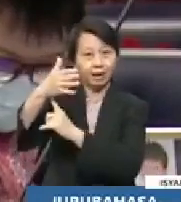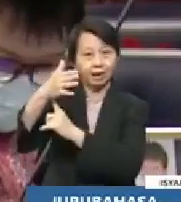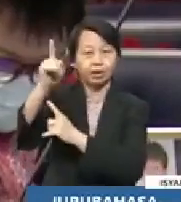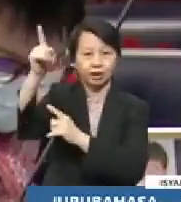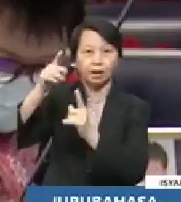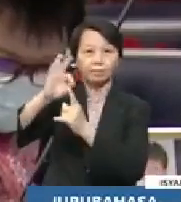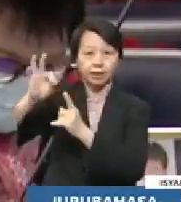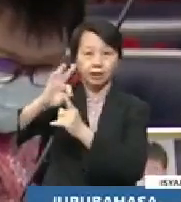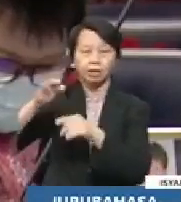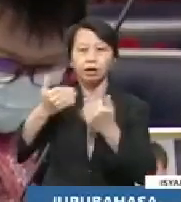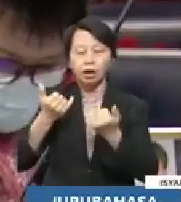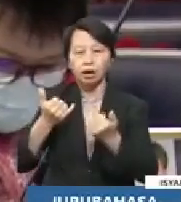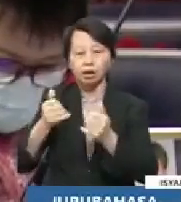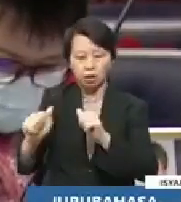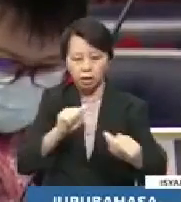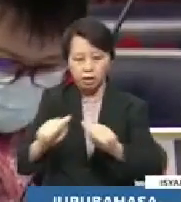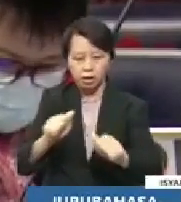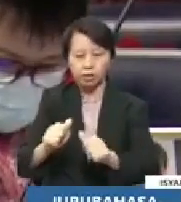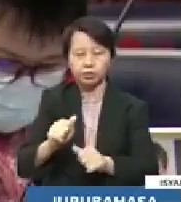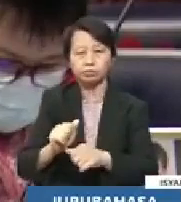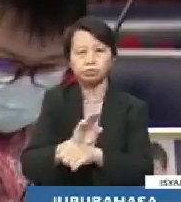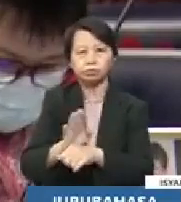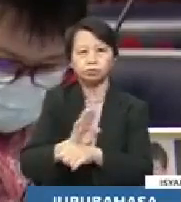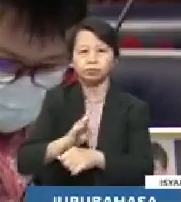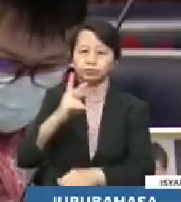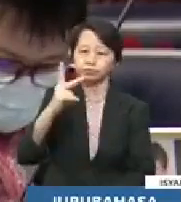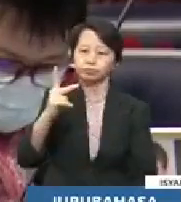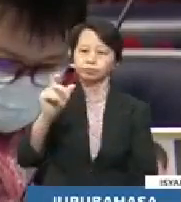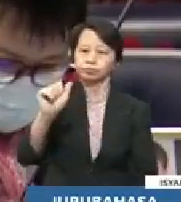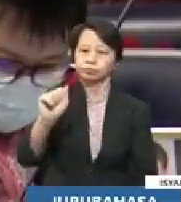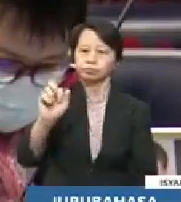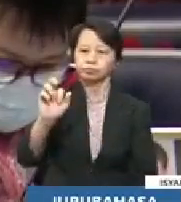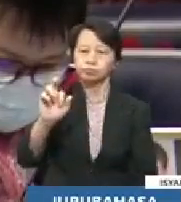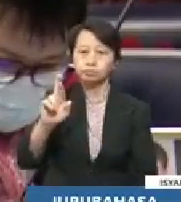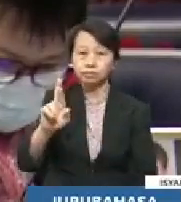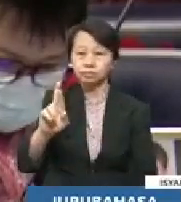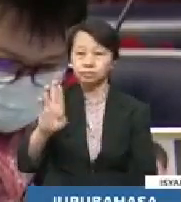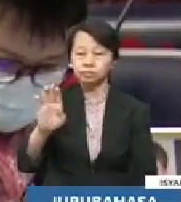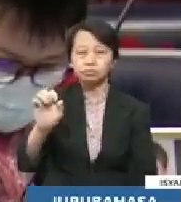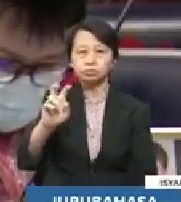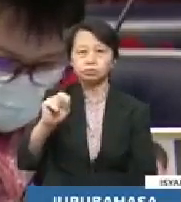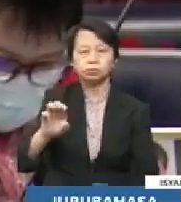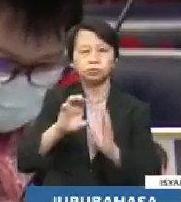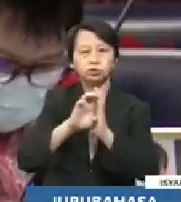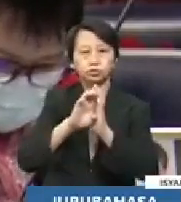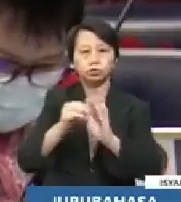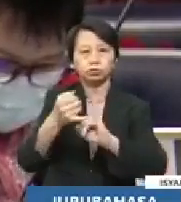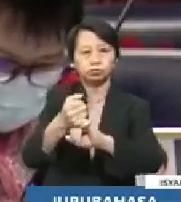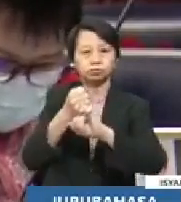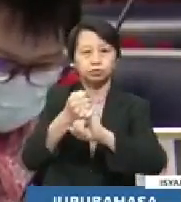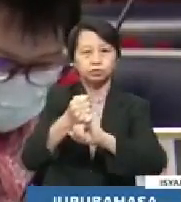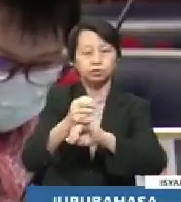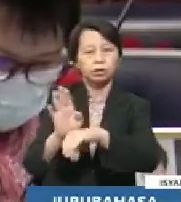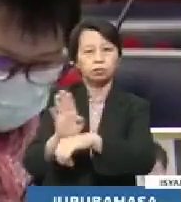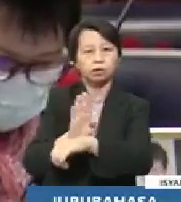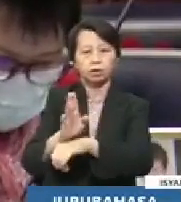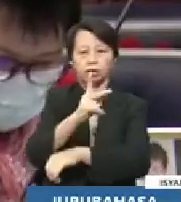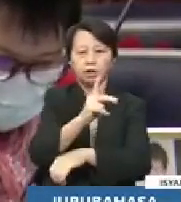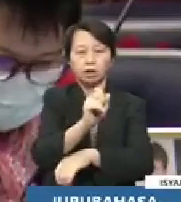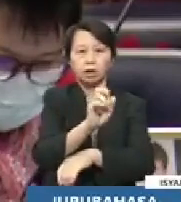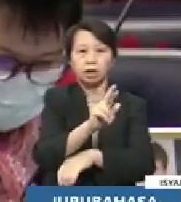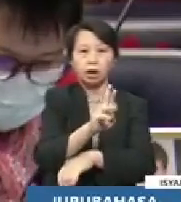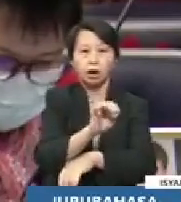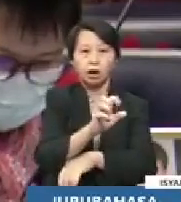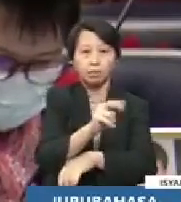activity penyiagaan kabel dan bahasa Inggris kapan trading seperti perjanjian perniagaan kabel antara